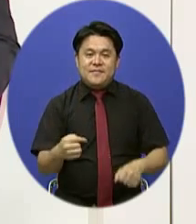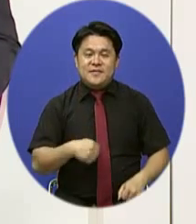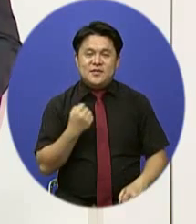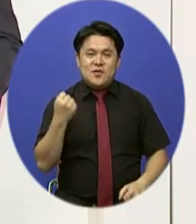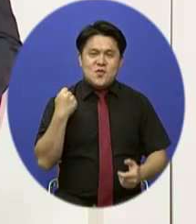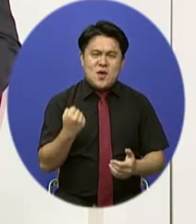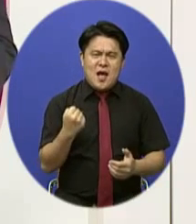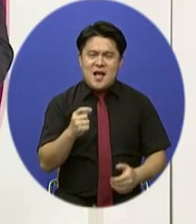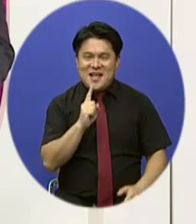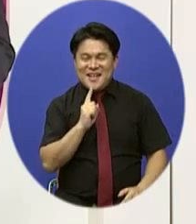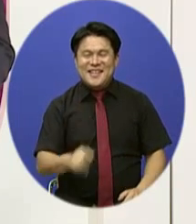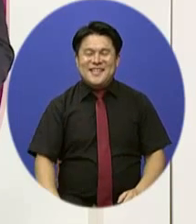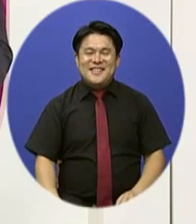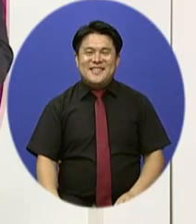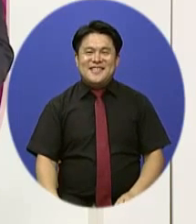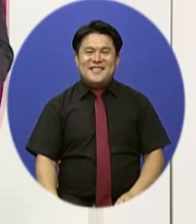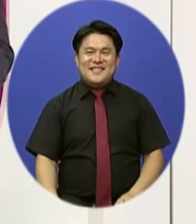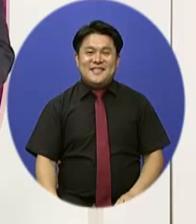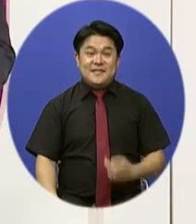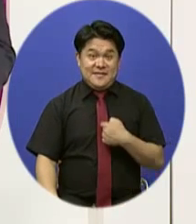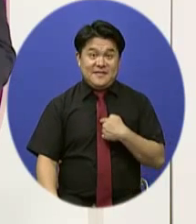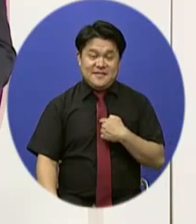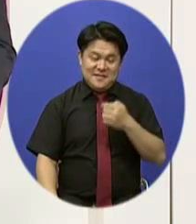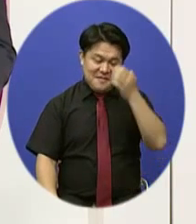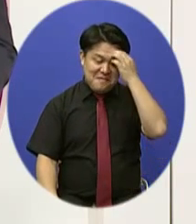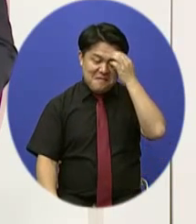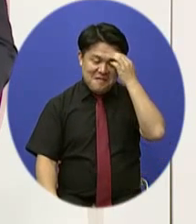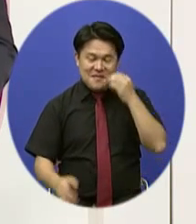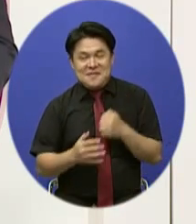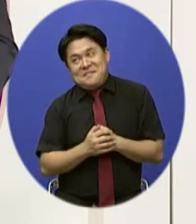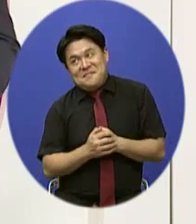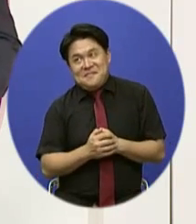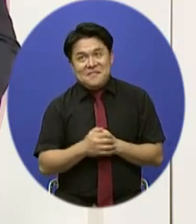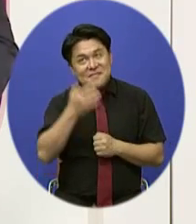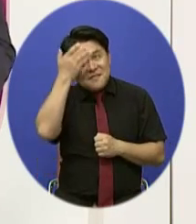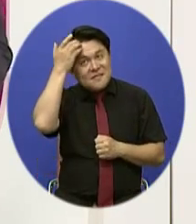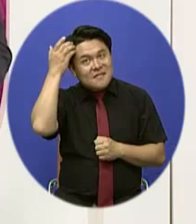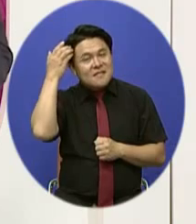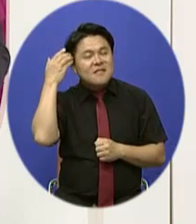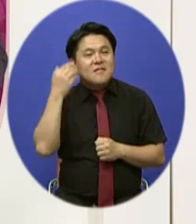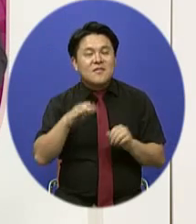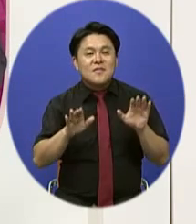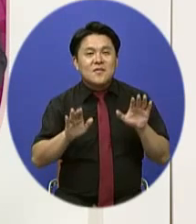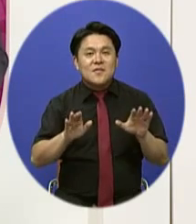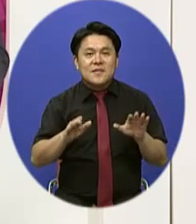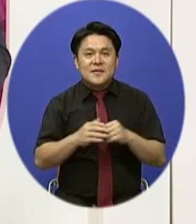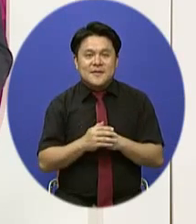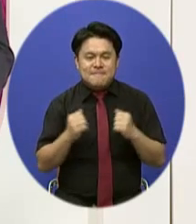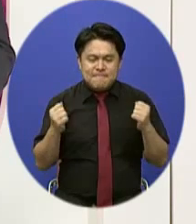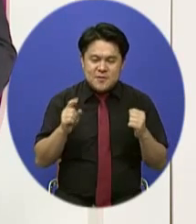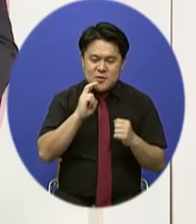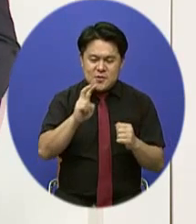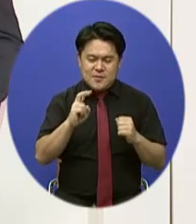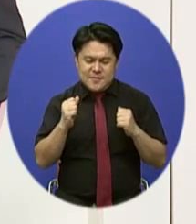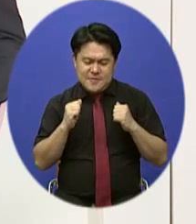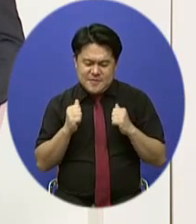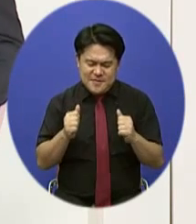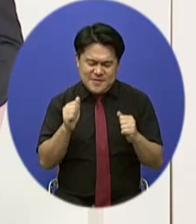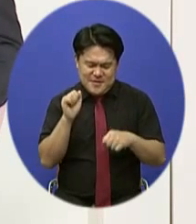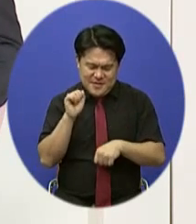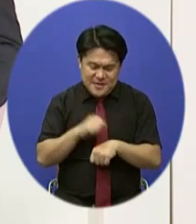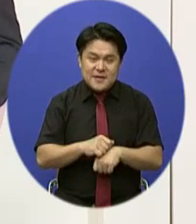응원. 본인의 응원. 저요? 오늘요? 아, 오늘 열심히, 각오 한 말씀. 열심히 잘하겠습니다. 근데